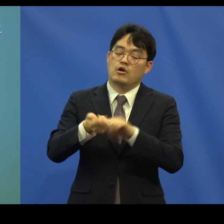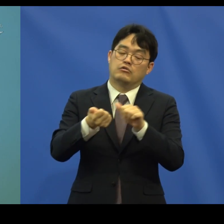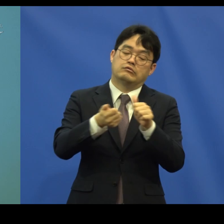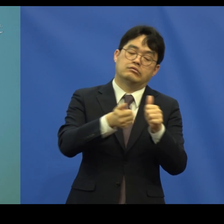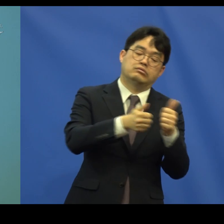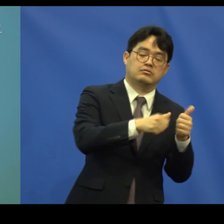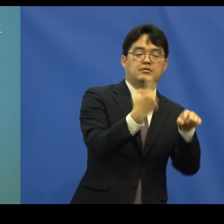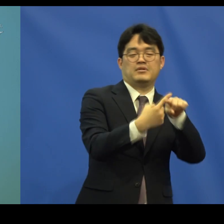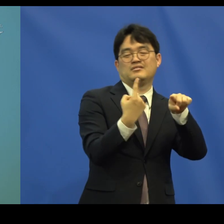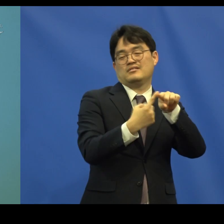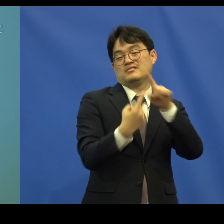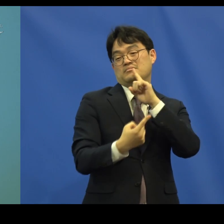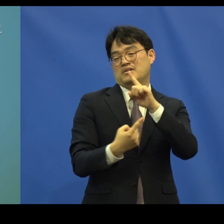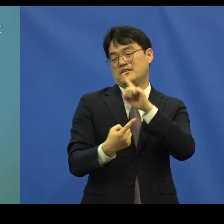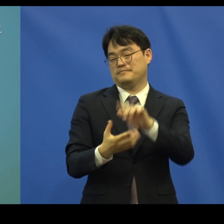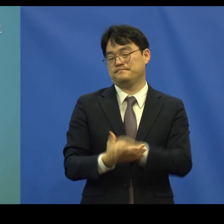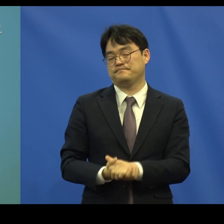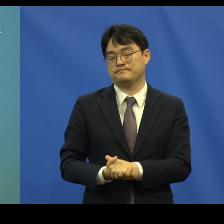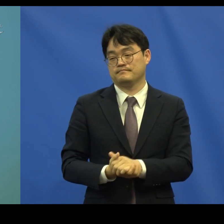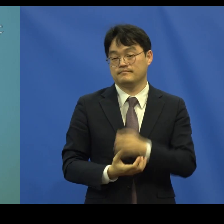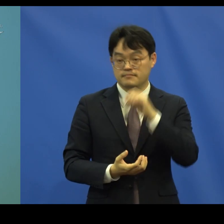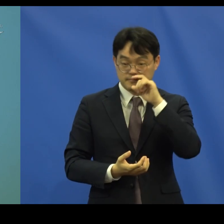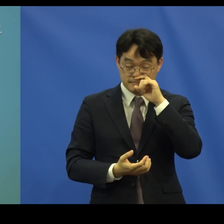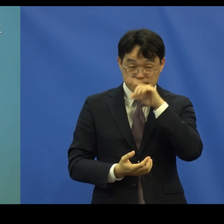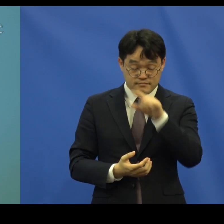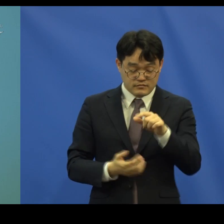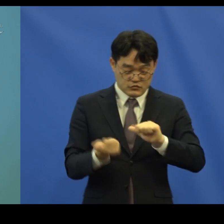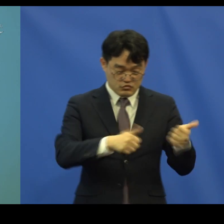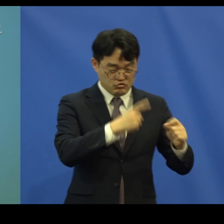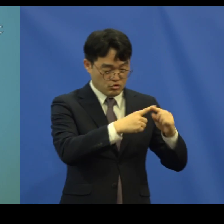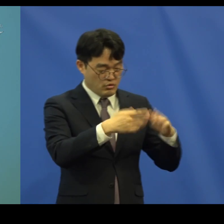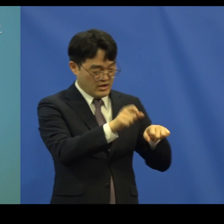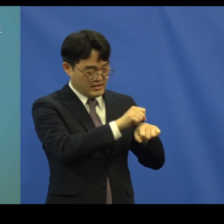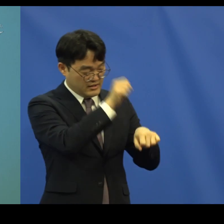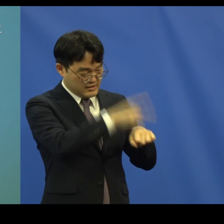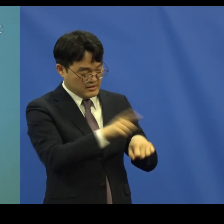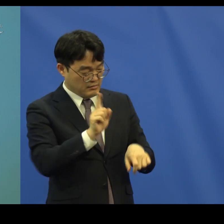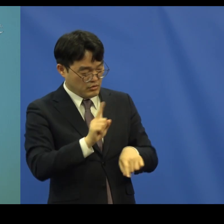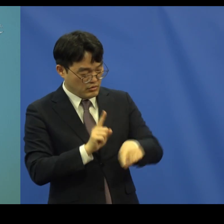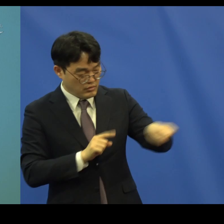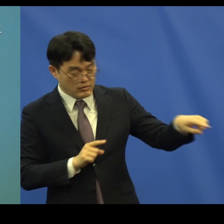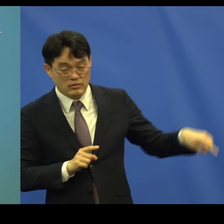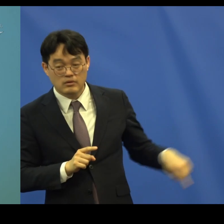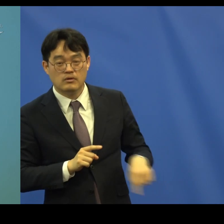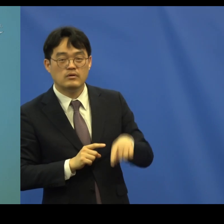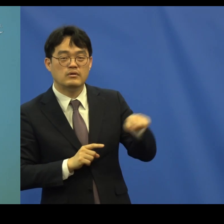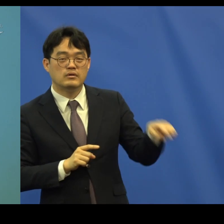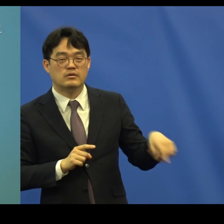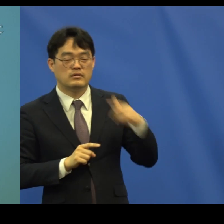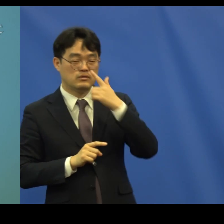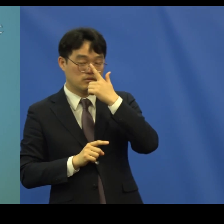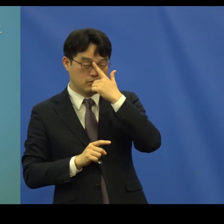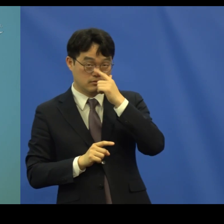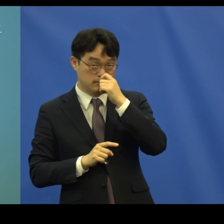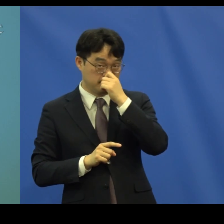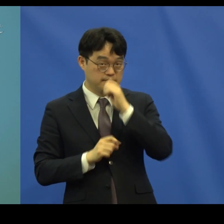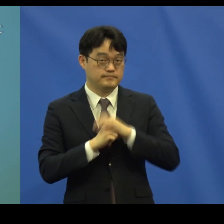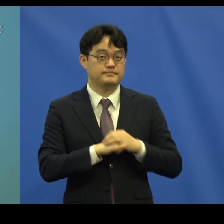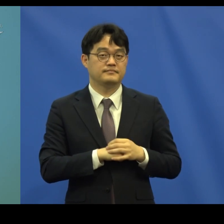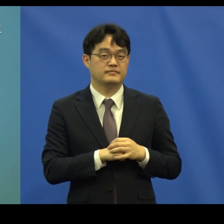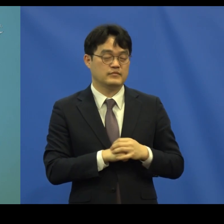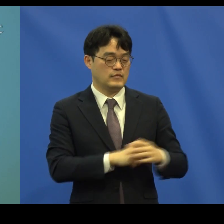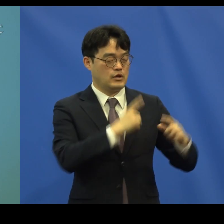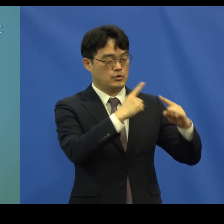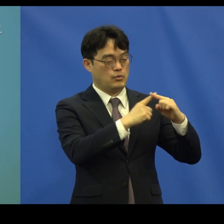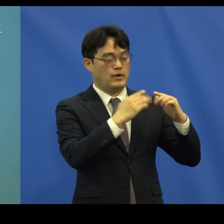톰 레이너라고 하는 이분이 지은 책에서 죽은 교회 특징 가운데 이런 게 있어요. 한 교회 오래 다닌 교회는 자기 교회 쇠퇴를 눈치채지 못한다.